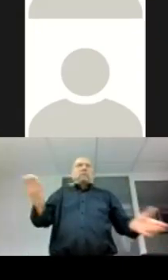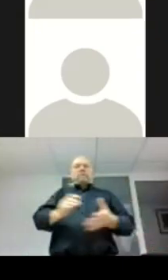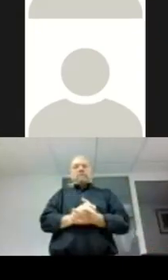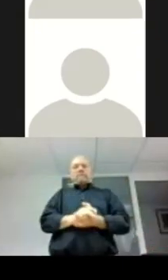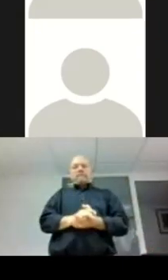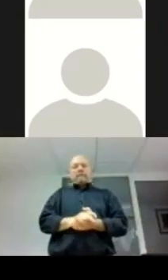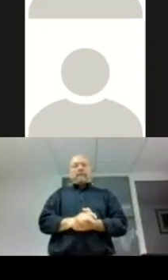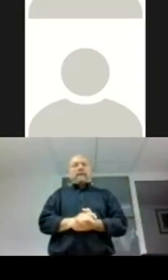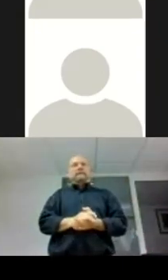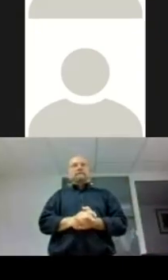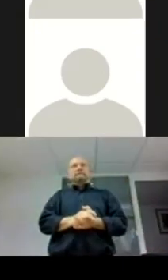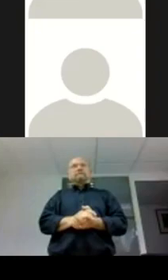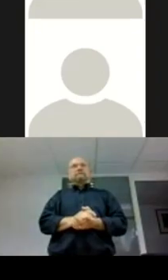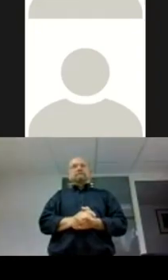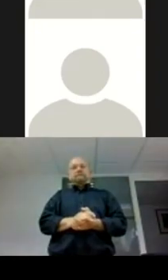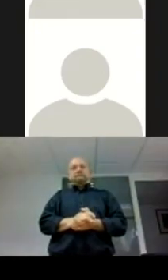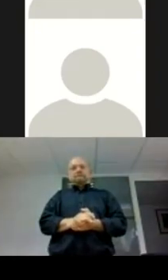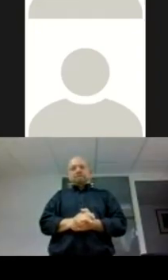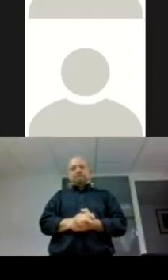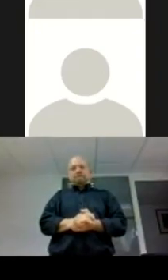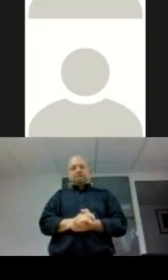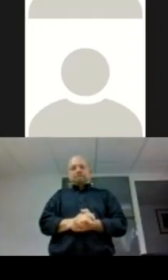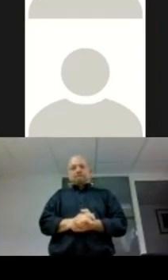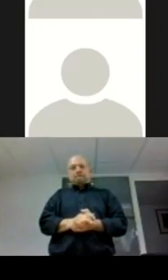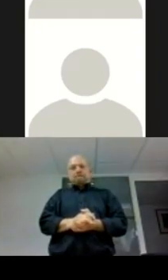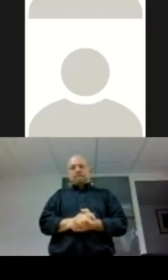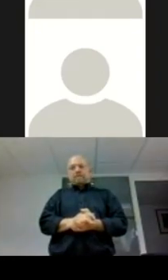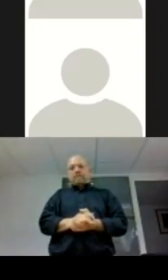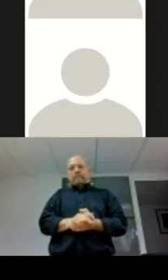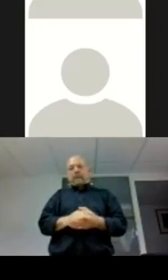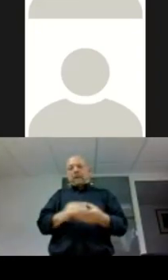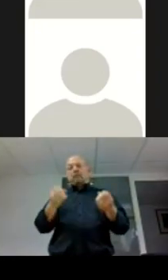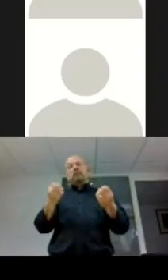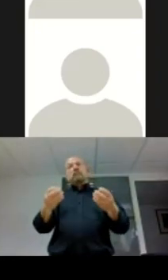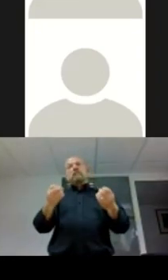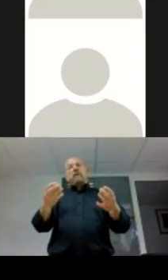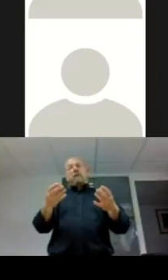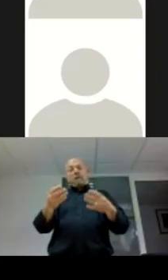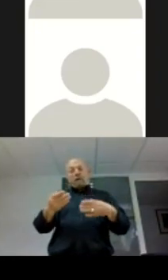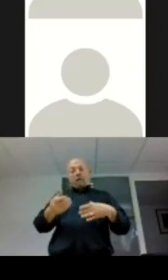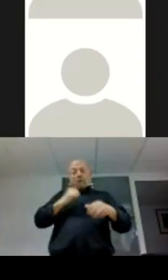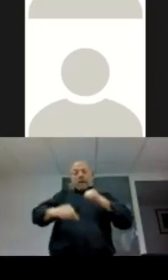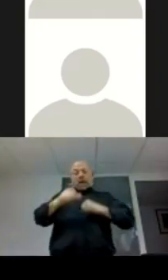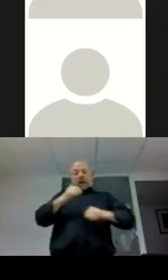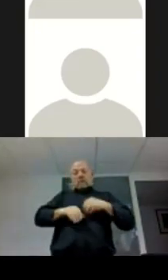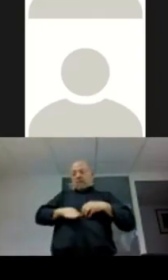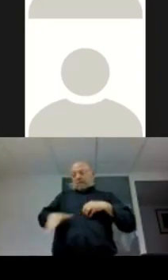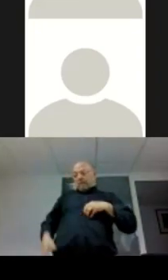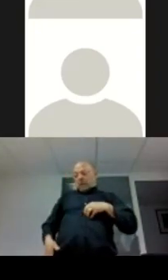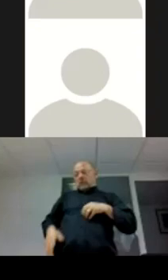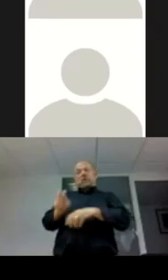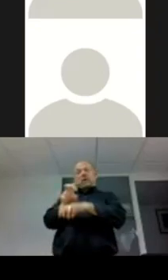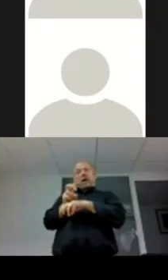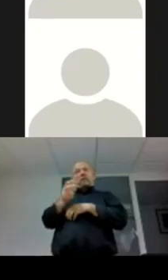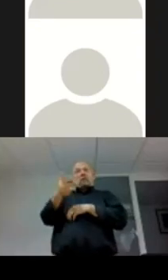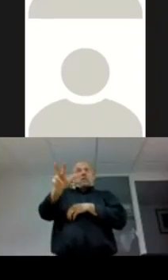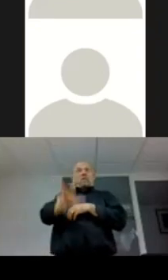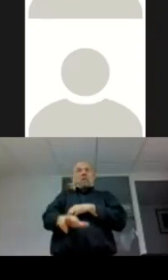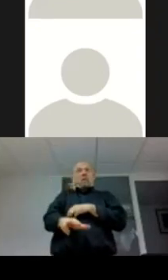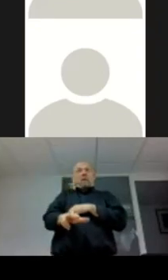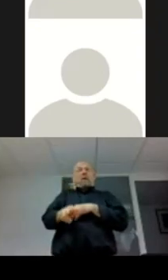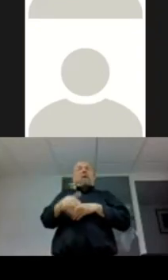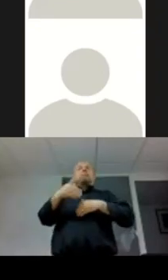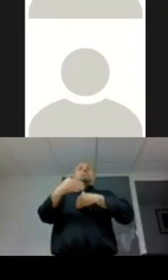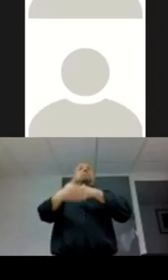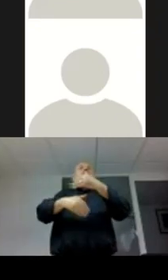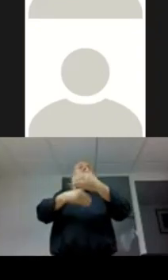que la couture a bien pris, eh bien, on ferme la stomie en moyenne dans un délai de 3 mois, même